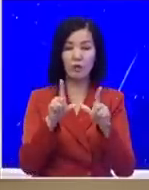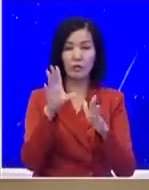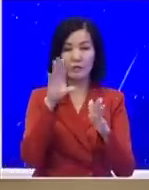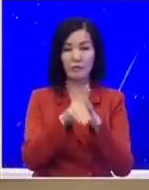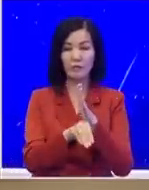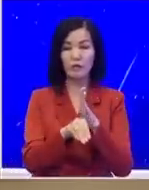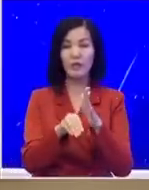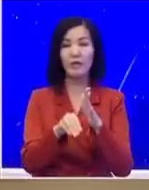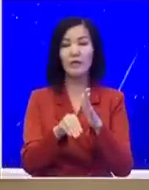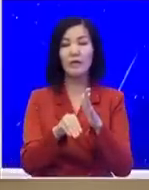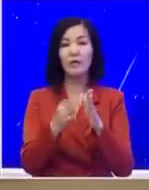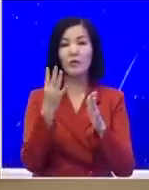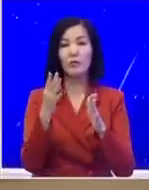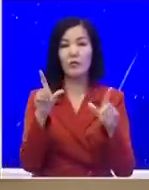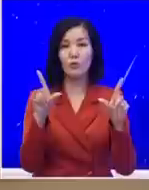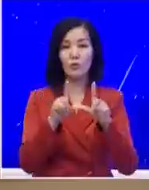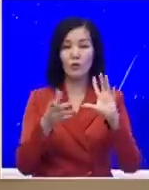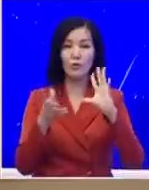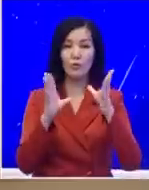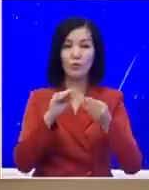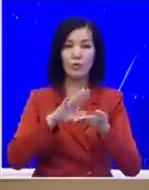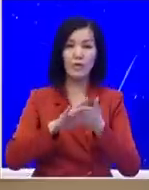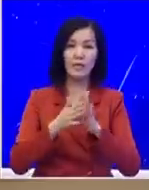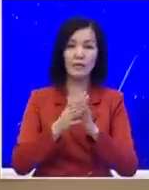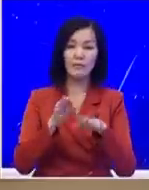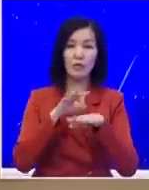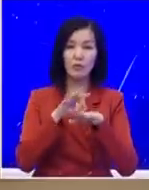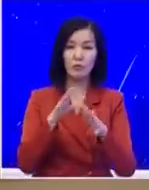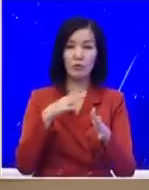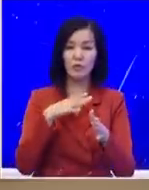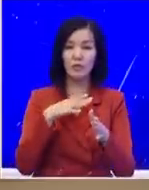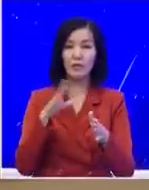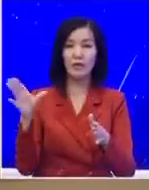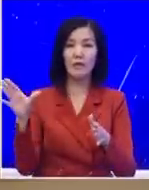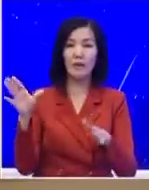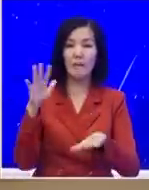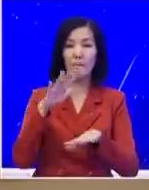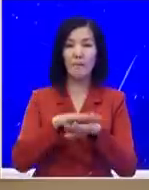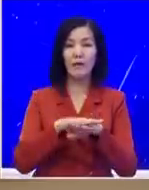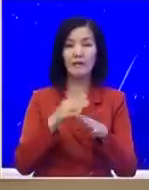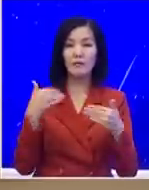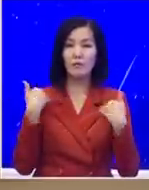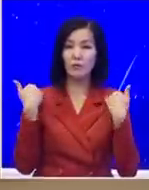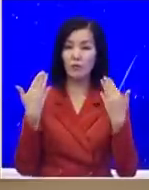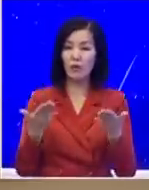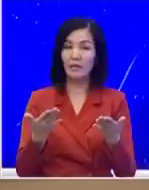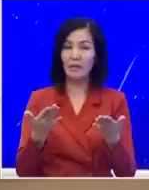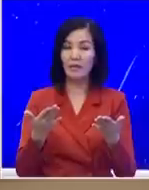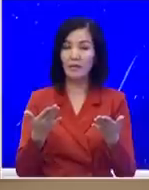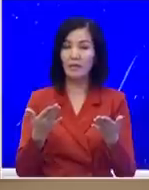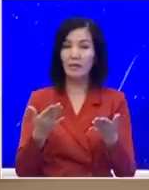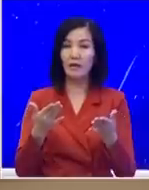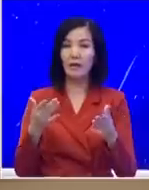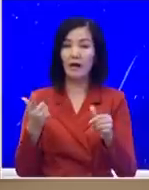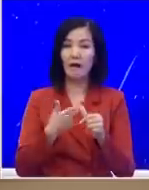таңда соның 4 дүкен бойынша келісім шарт жасалды. Алдағы уақытта банк кепілдігін ұсынғаннан кейін аталмыш